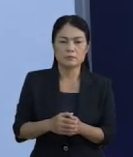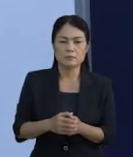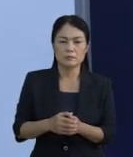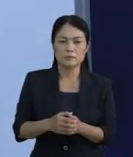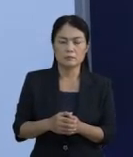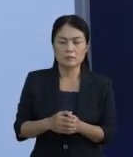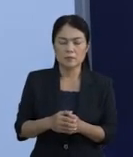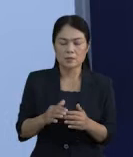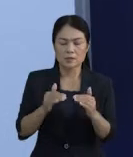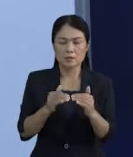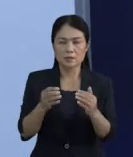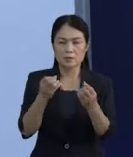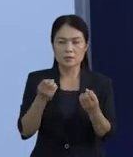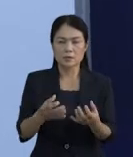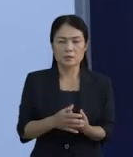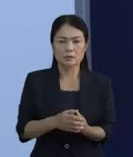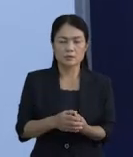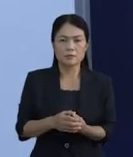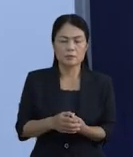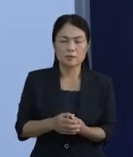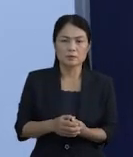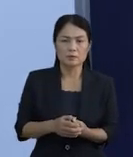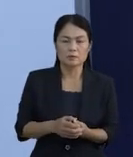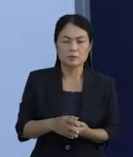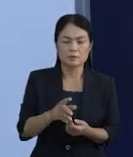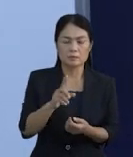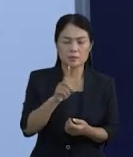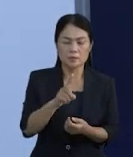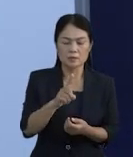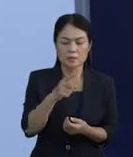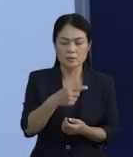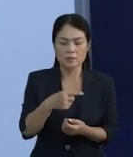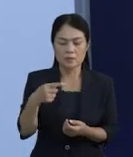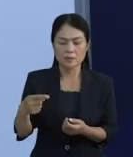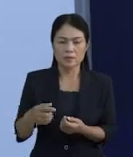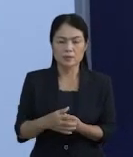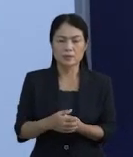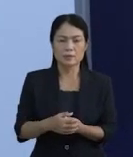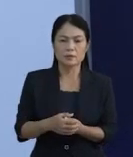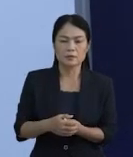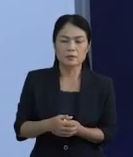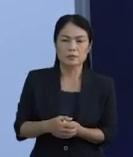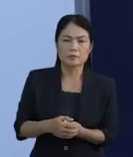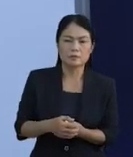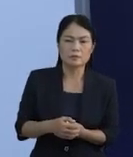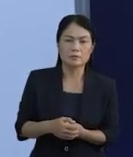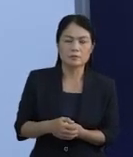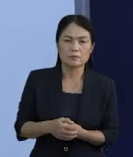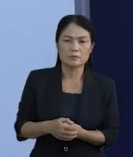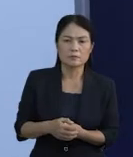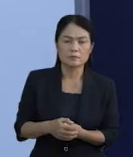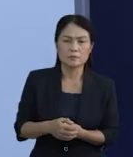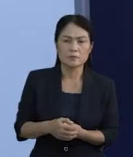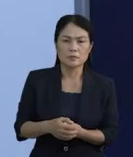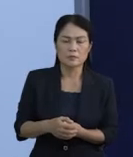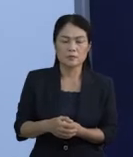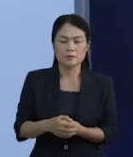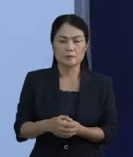đọc sàn vía sàn má cốt đọc sàn vía sàn nó mũi mũi liền chấn đọc sàn sàn mũi liền chấn dương